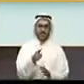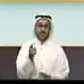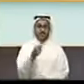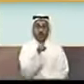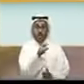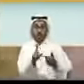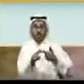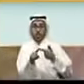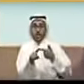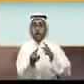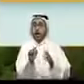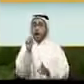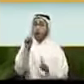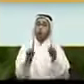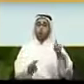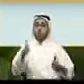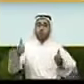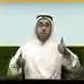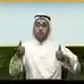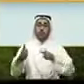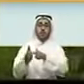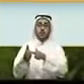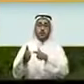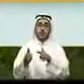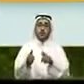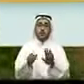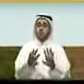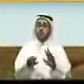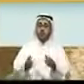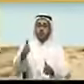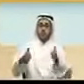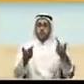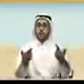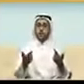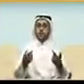ولكن من احتل المركز الأول في هذا السباق غير المألوف؟